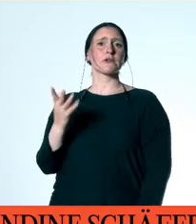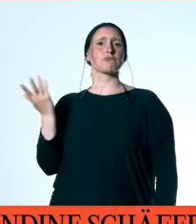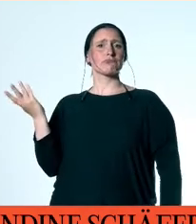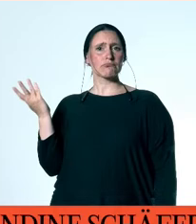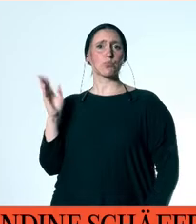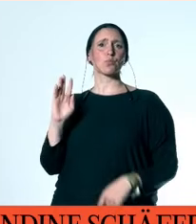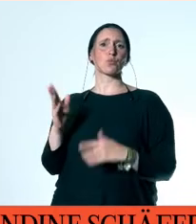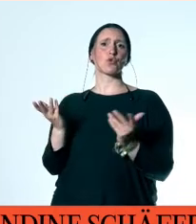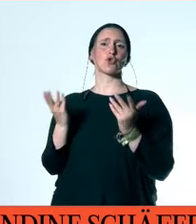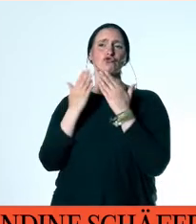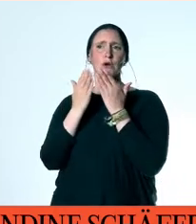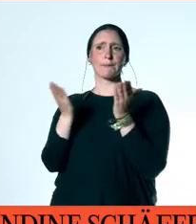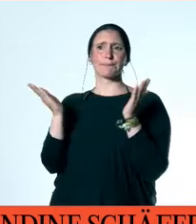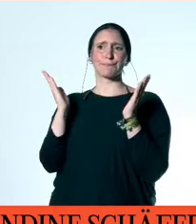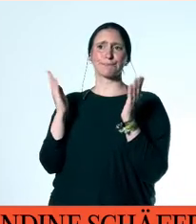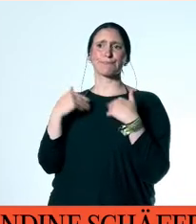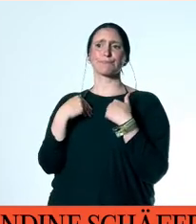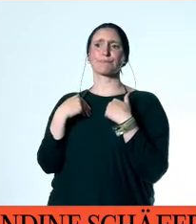Meinungsverschiedenheiten, Debatten.